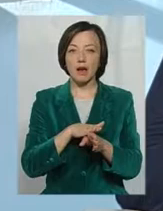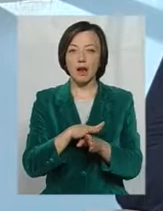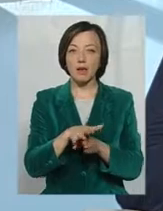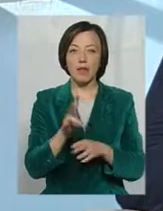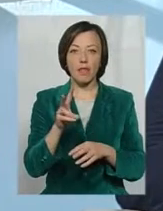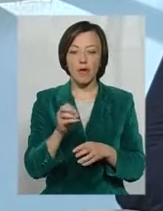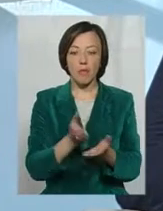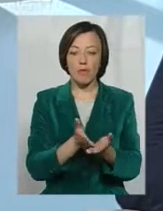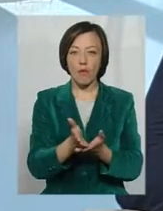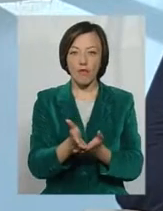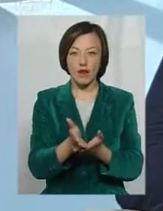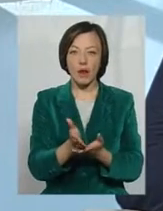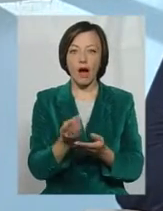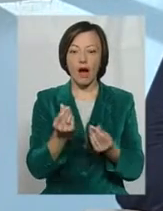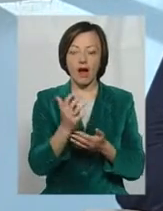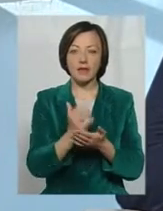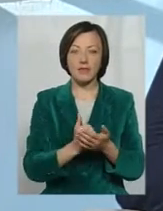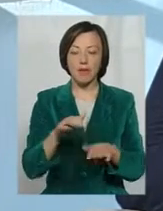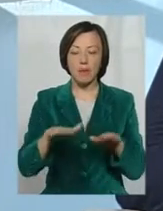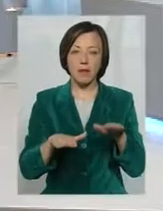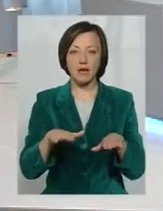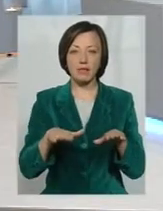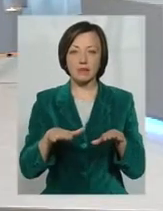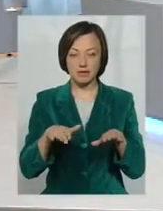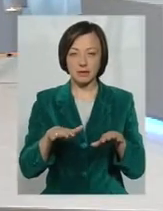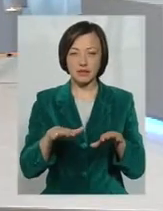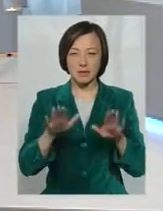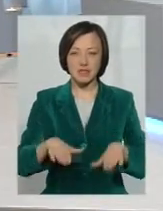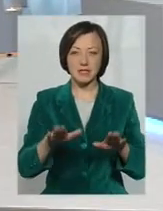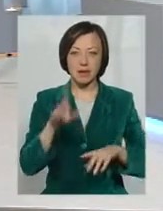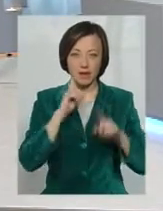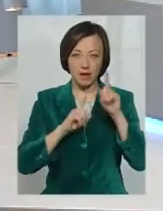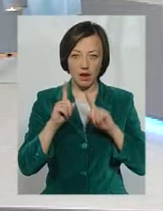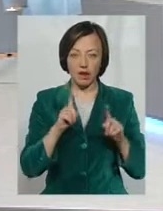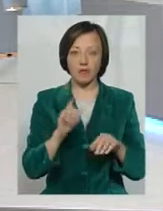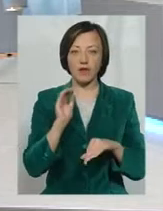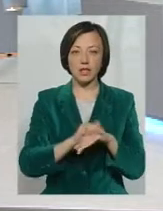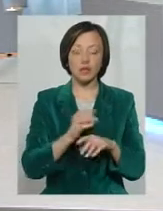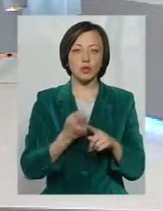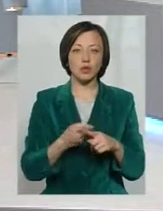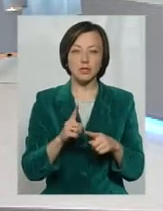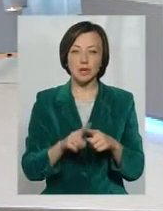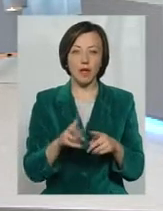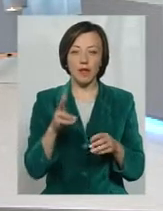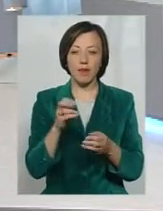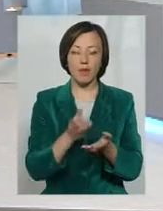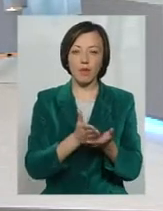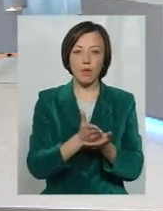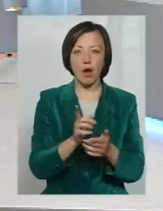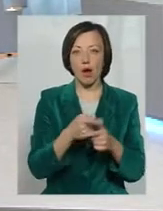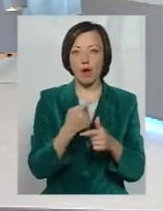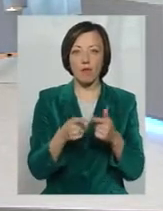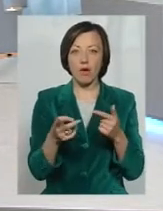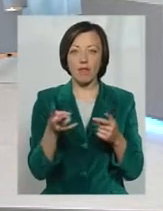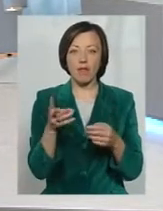є на балансі місцевих рад. Тобто баласту, по суті. Так, фактично це непрофільні або неліквідні